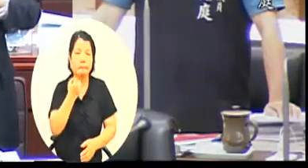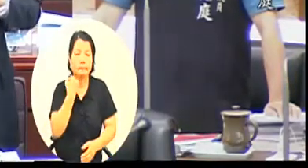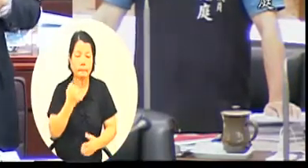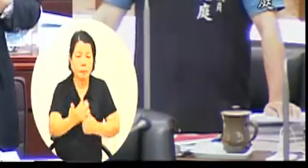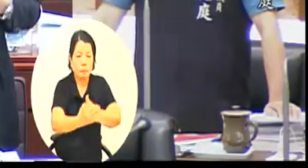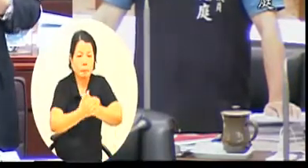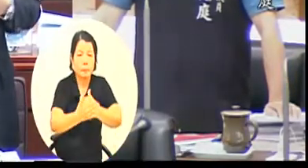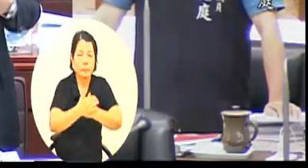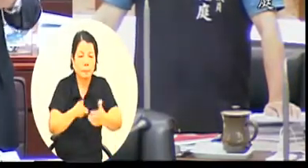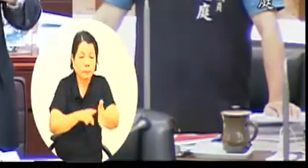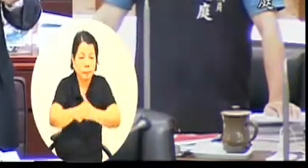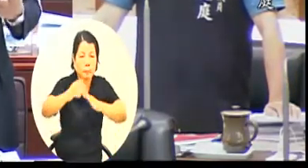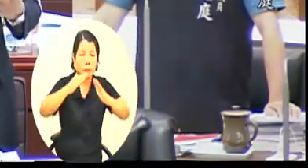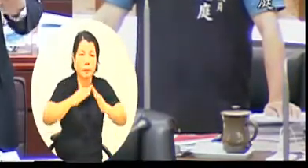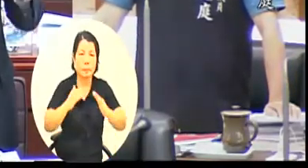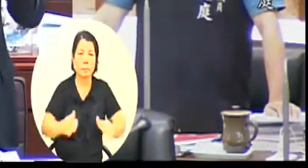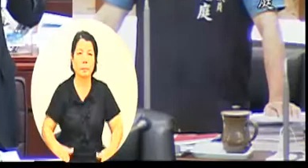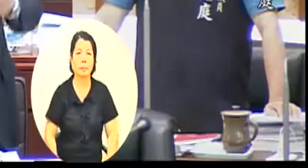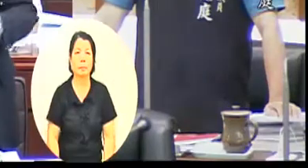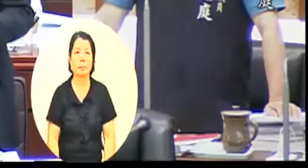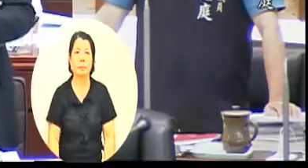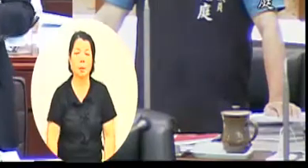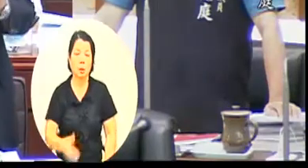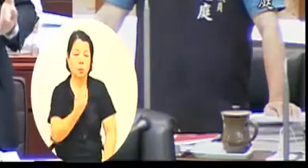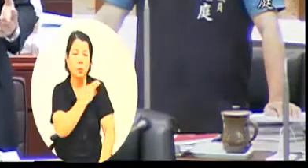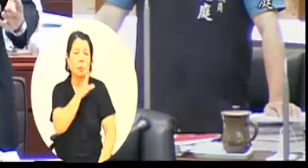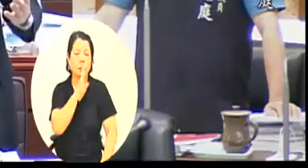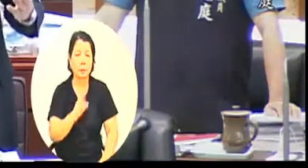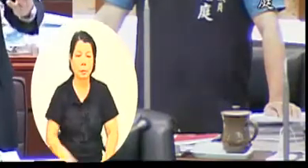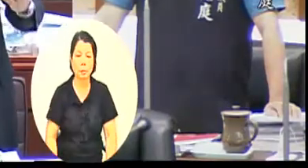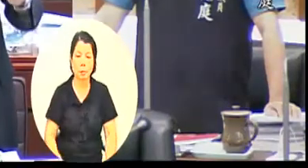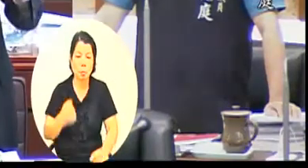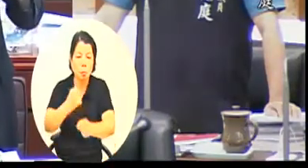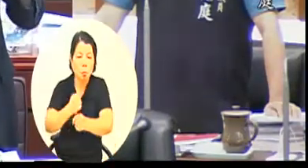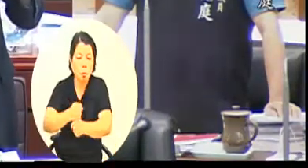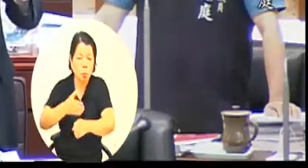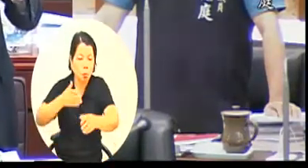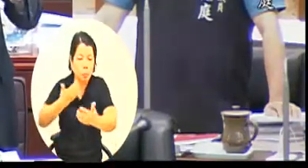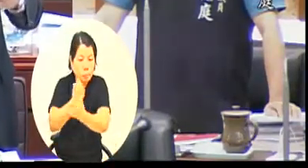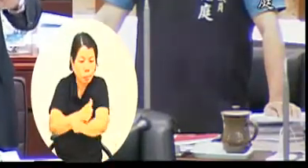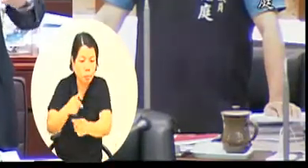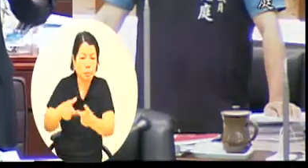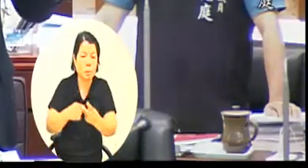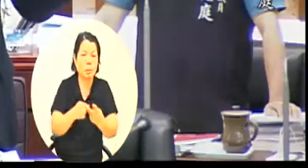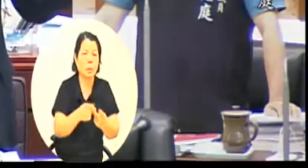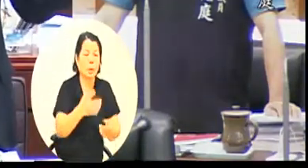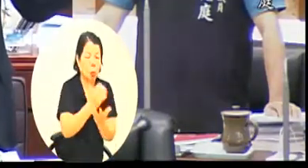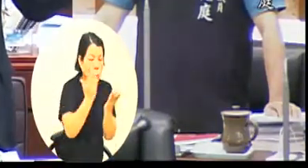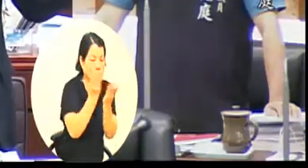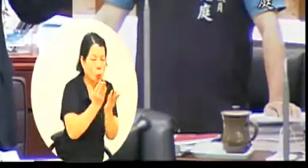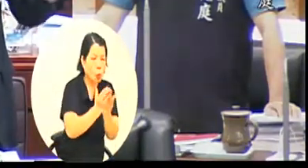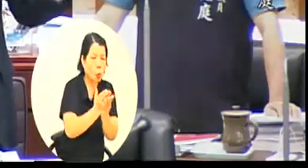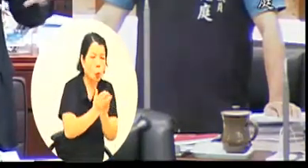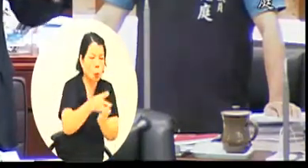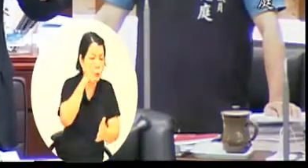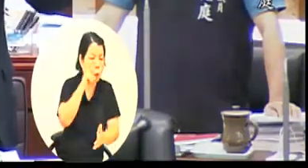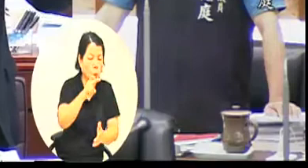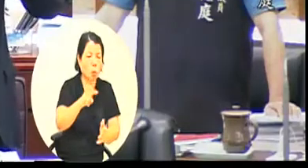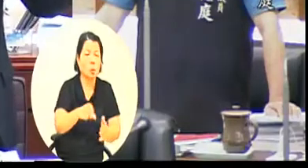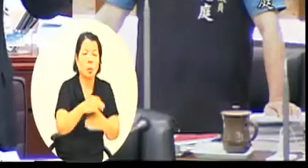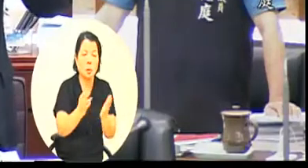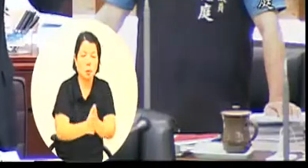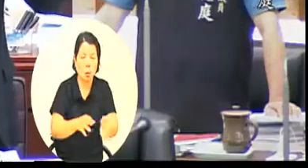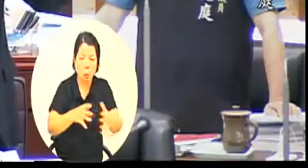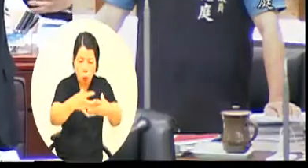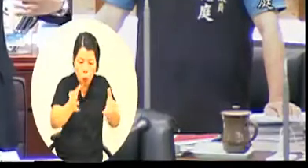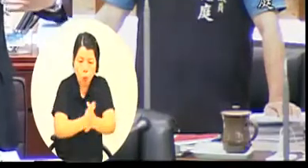助我们的这些专家学者，不管是实务界、学务界、学术界等等，我们要找一个团队来